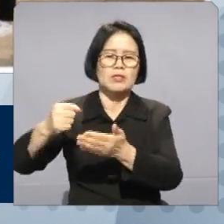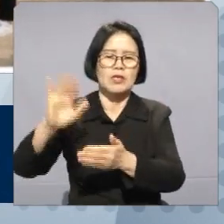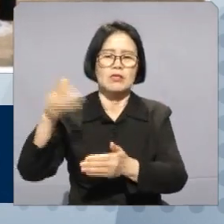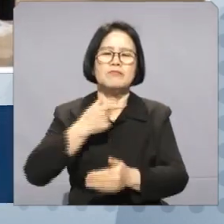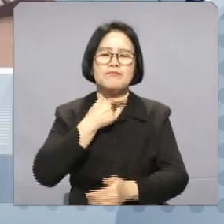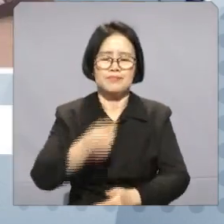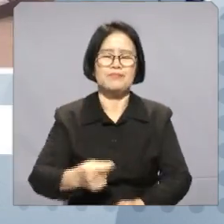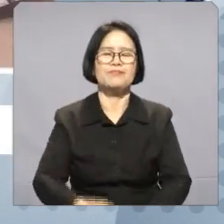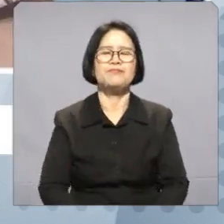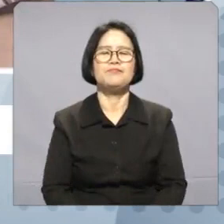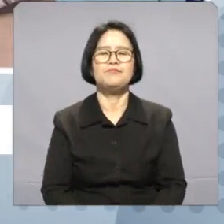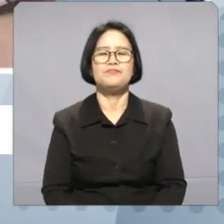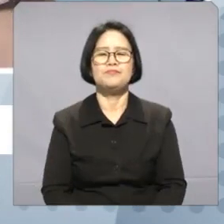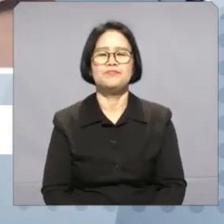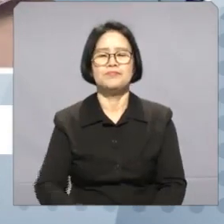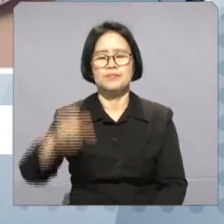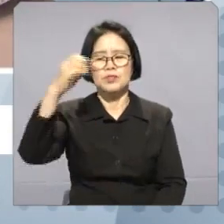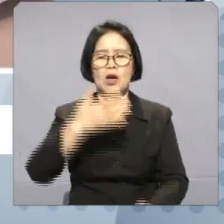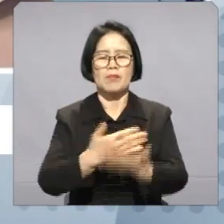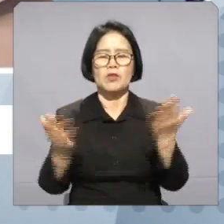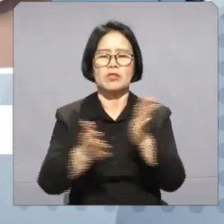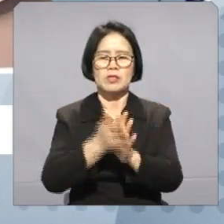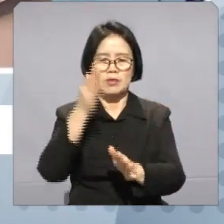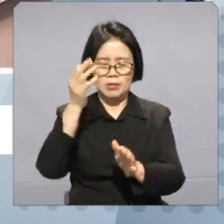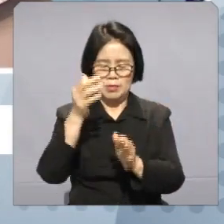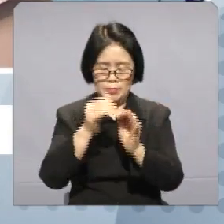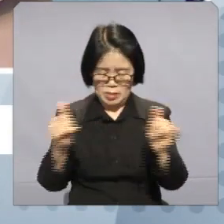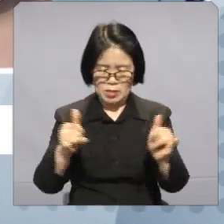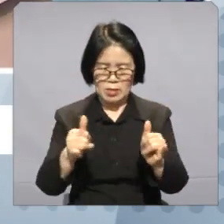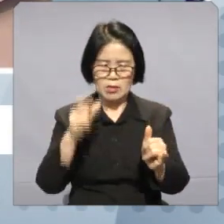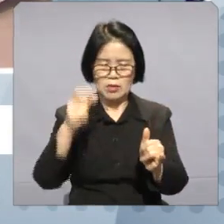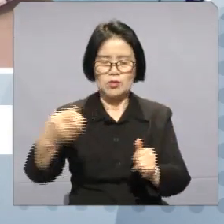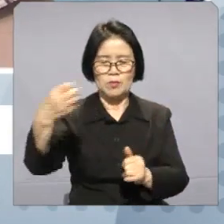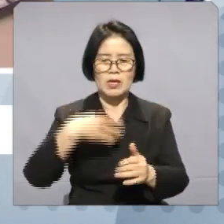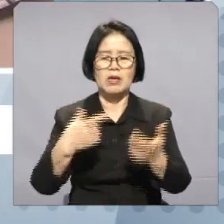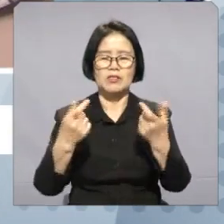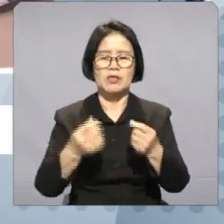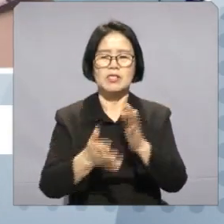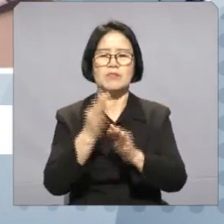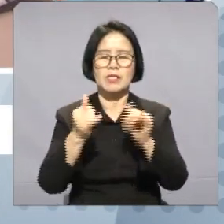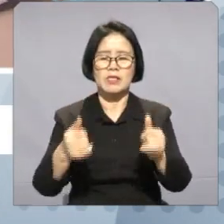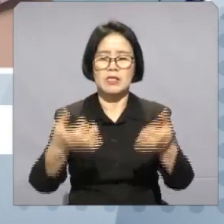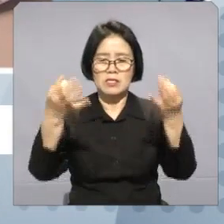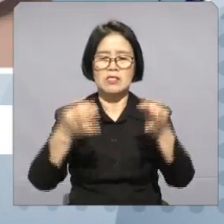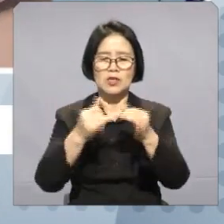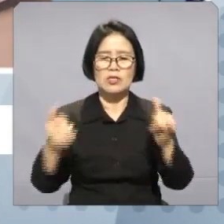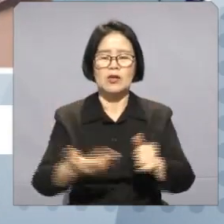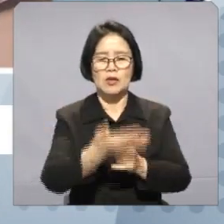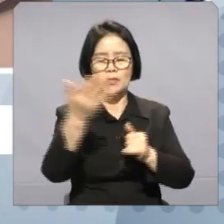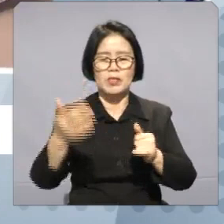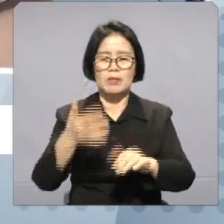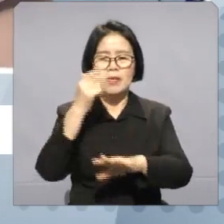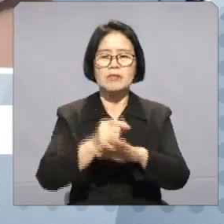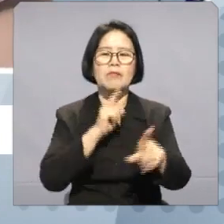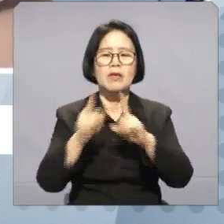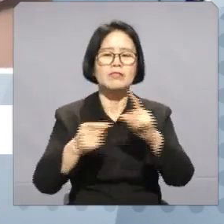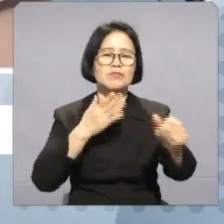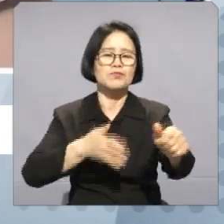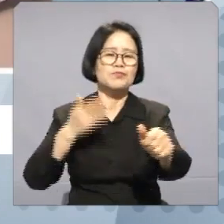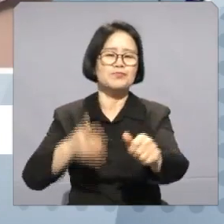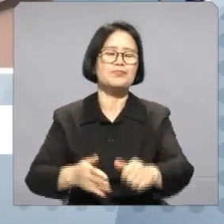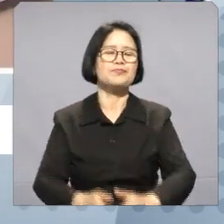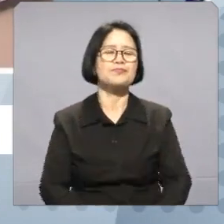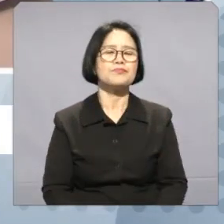희망합니다 네 광명 시민들 강조해 주셨는데요 광명 시민들 그리고 시청자 여러분들께 마지막으로 한 말씀 부탁드리겠습니다